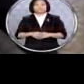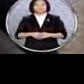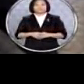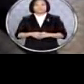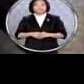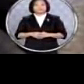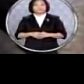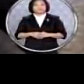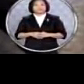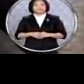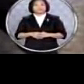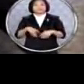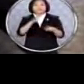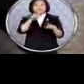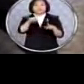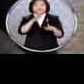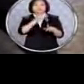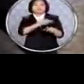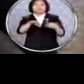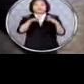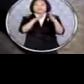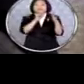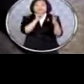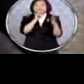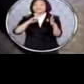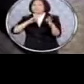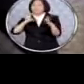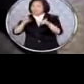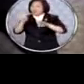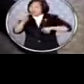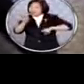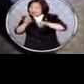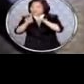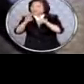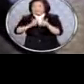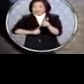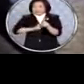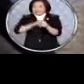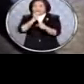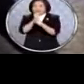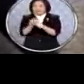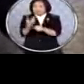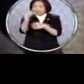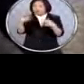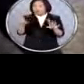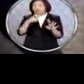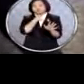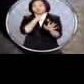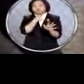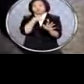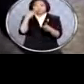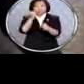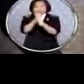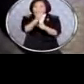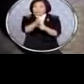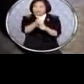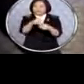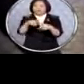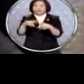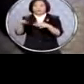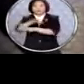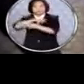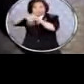个让我们能够减缓贫富差距，但是最重要的还是要创造工作机会，如果有好的工作机会，有好